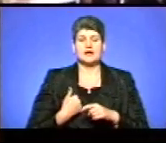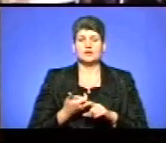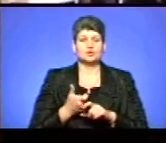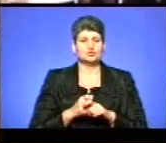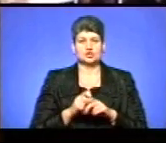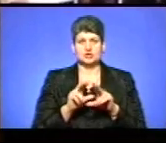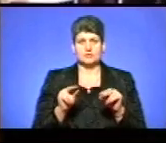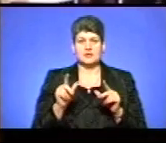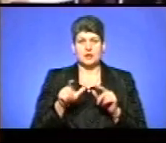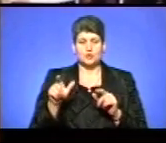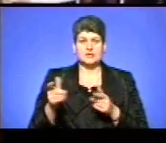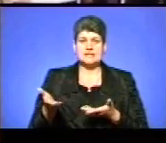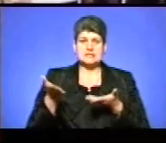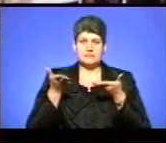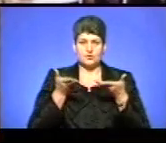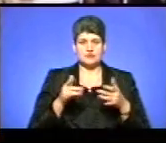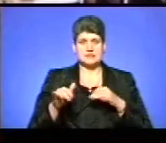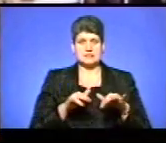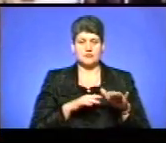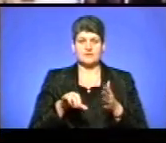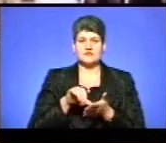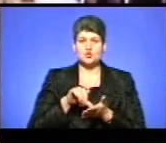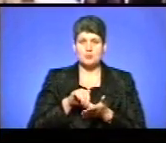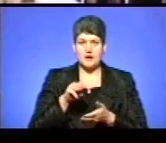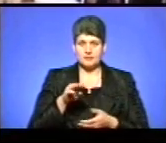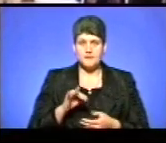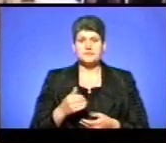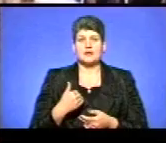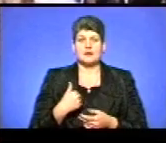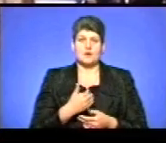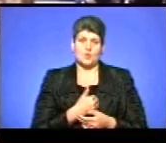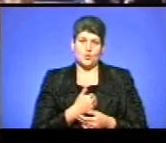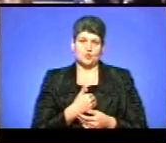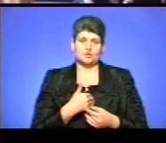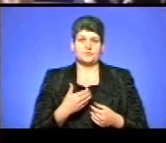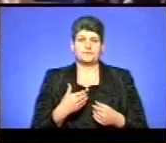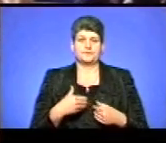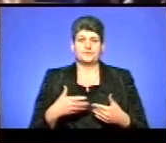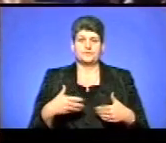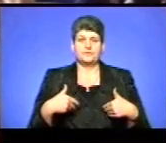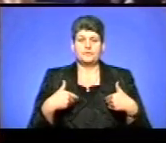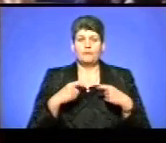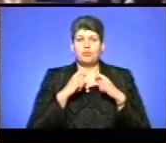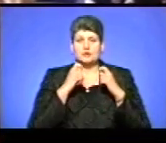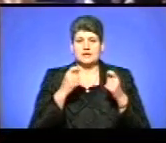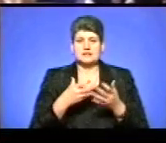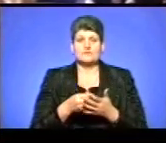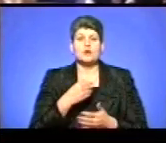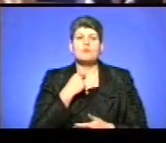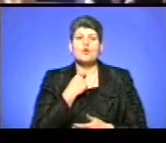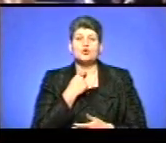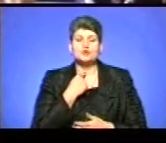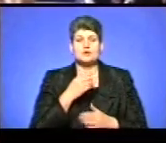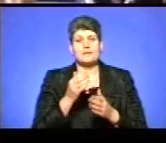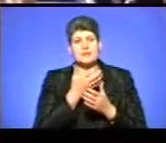мене люди запрошують на такі заходи вступати, тому що я хочу віддати своїм голосом, подарувати якусь тепло,